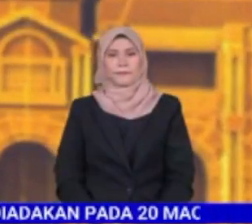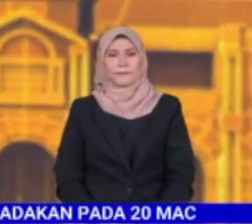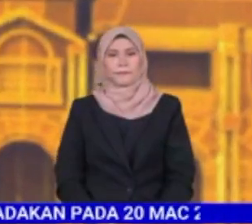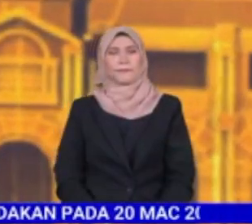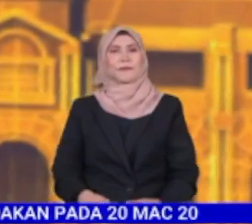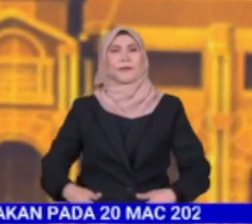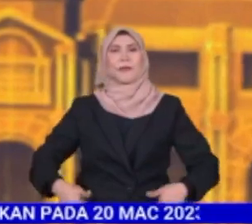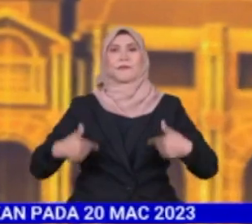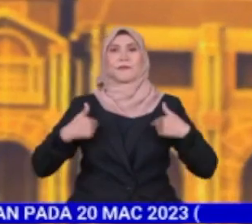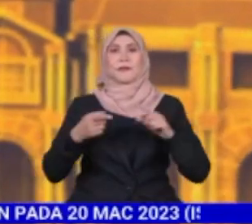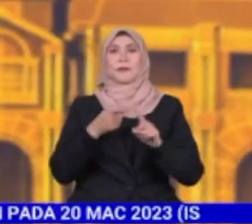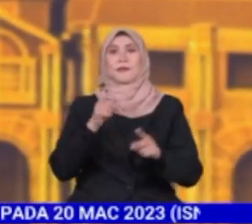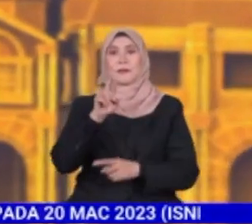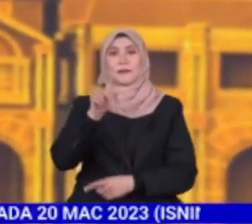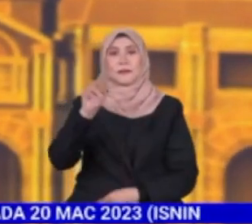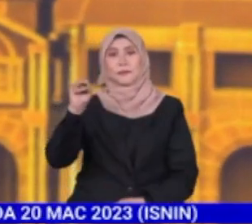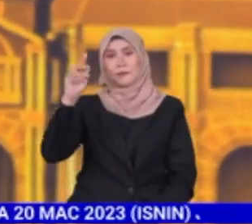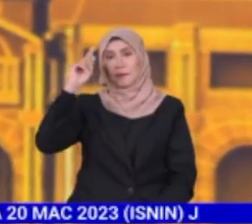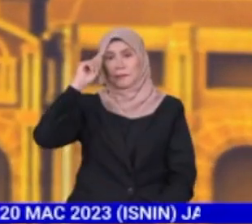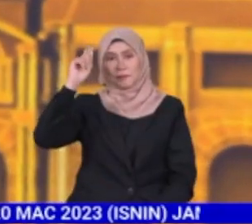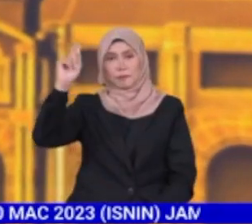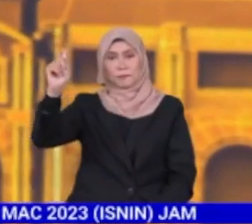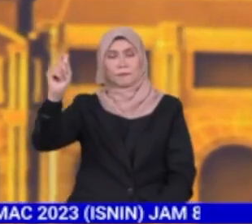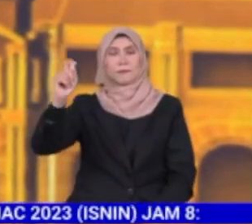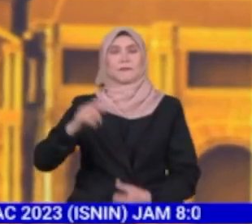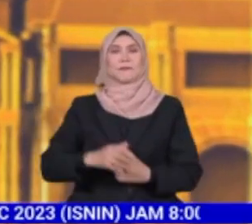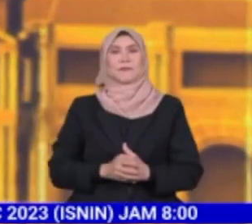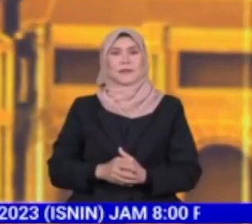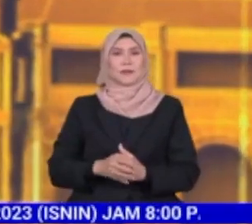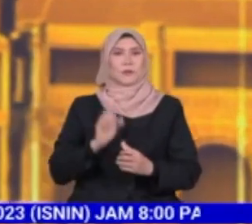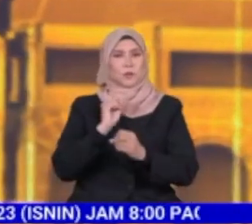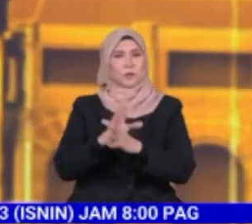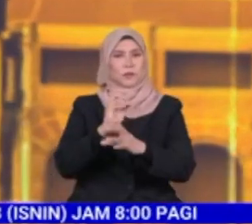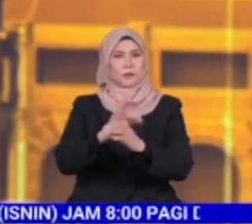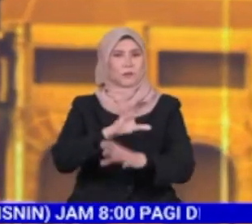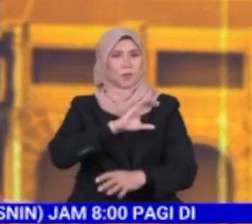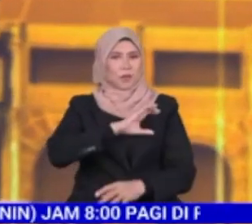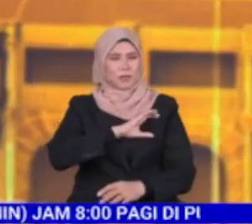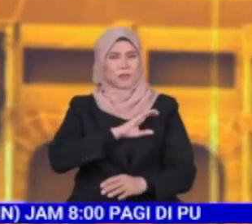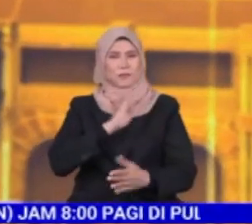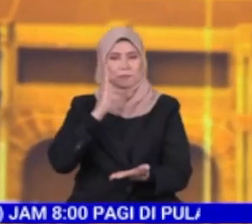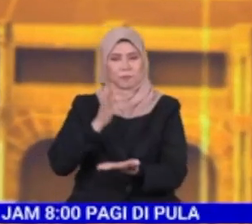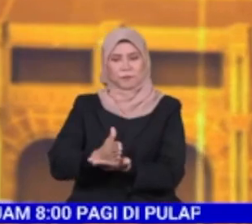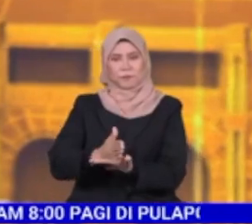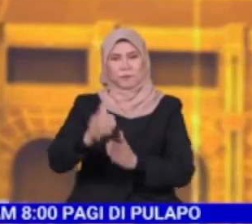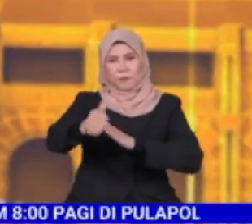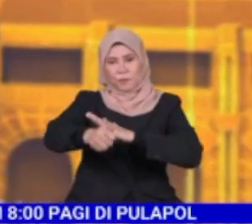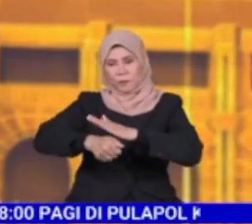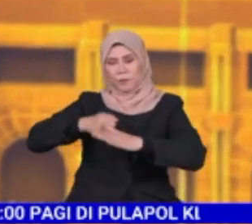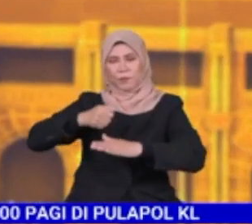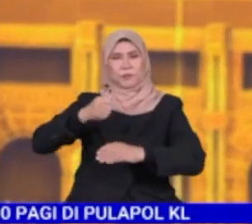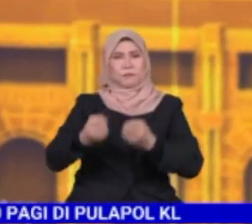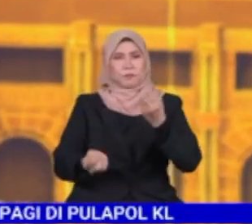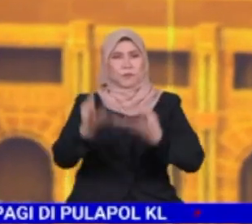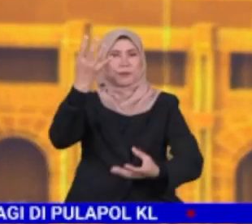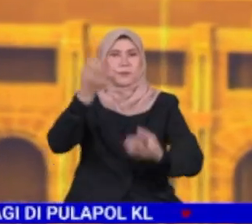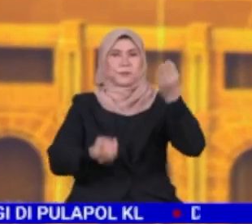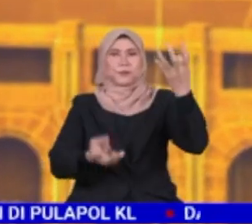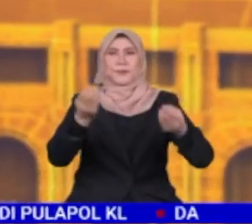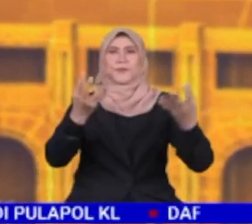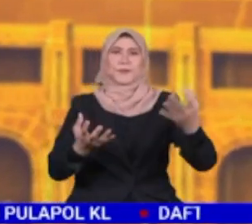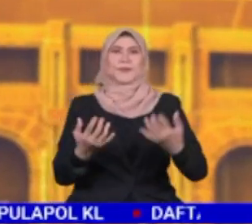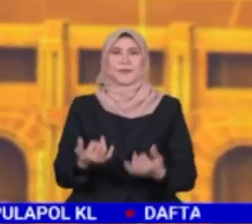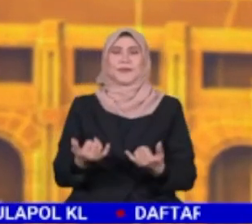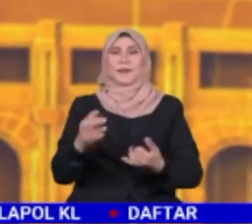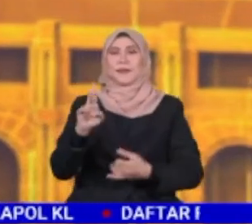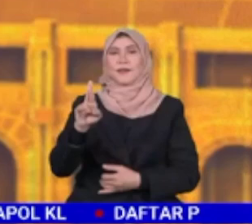langsung dari studio RTM Trengganu hari ini melihat usaha pasukan polisi membantras penyelundupan mercun jadi langsung bersama rekan